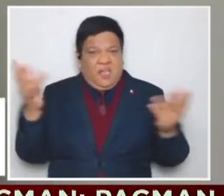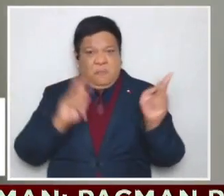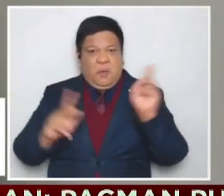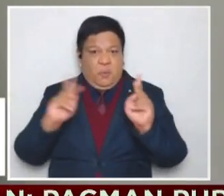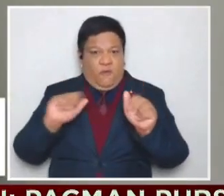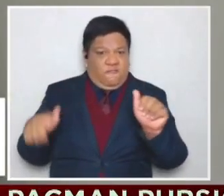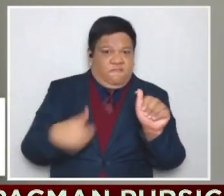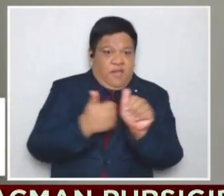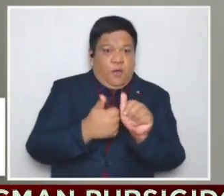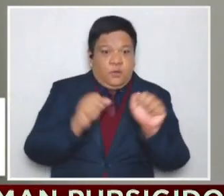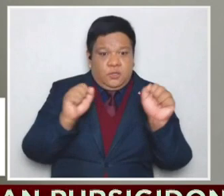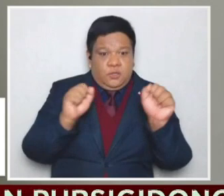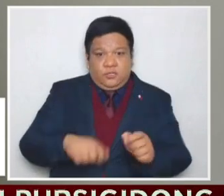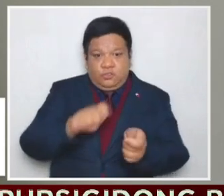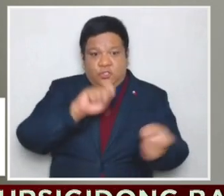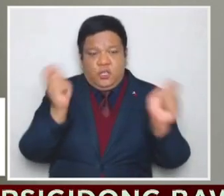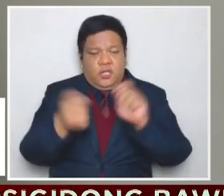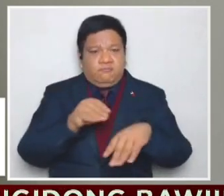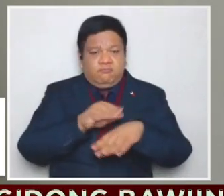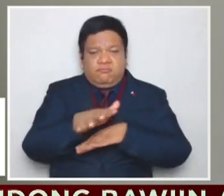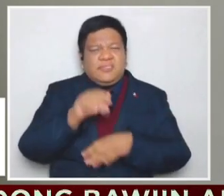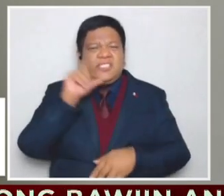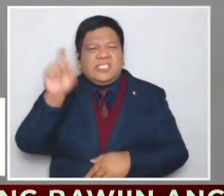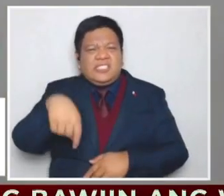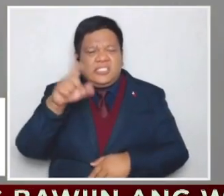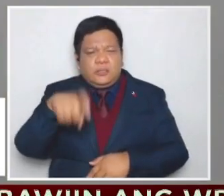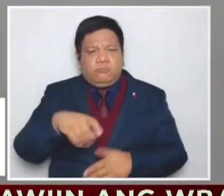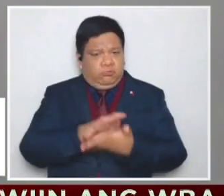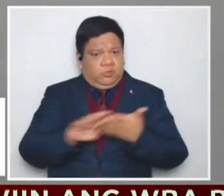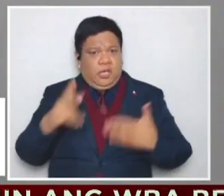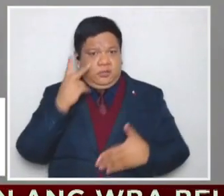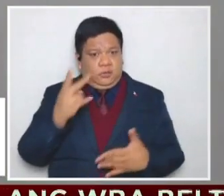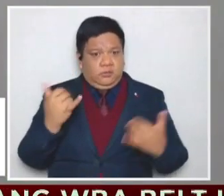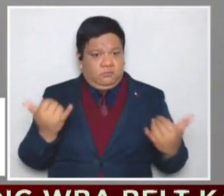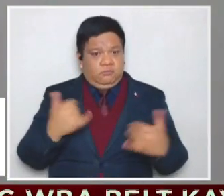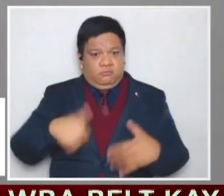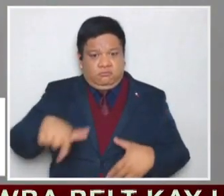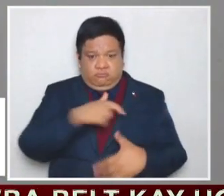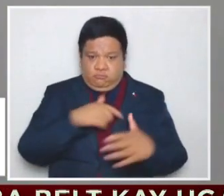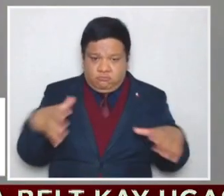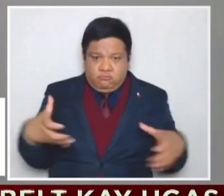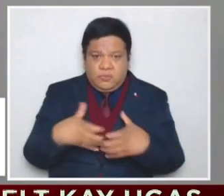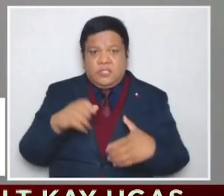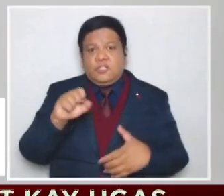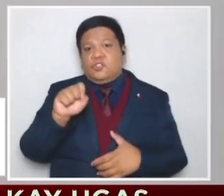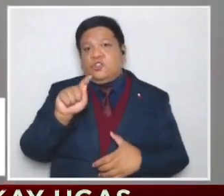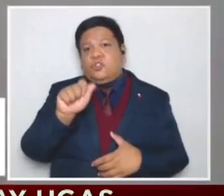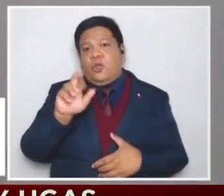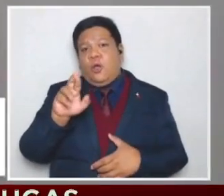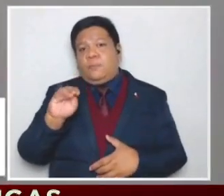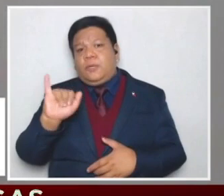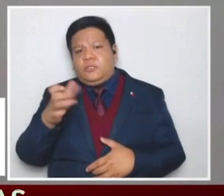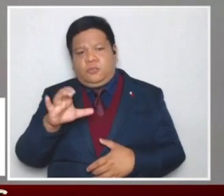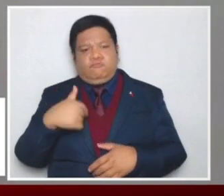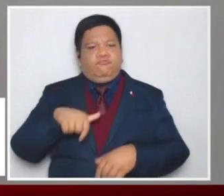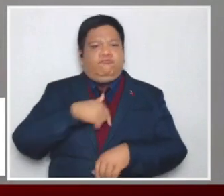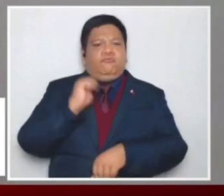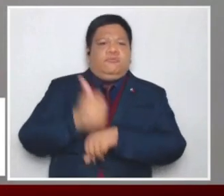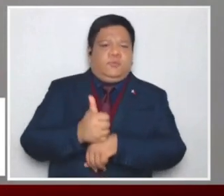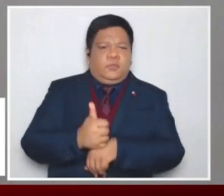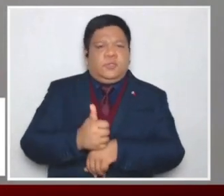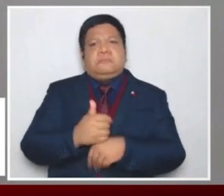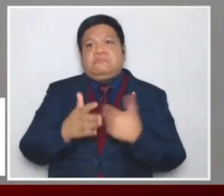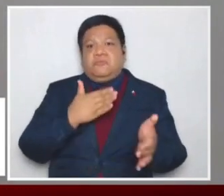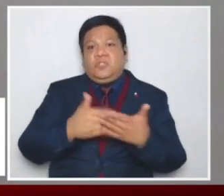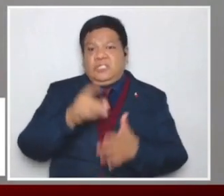change. And that's why it's so nice to see that within our little circle of Star Magic, we are starting something like this. Simple as one vote